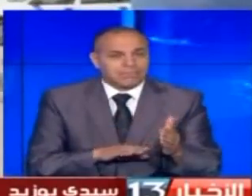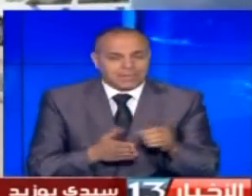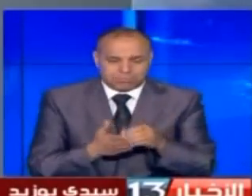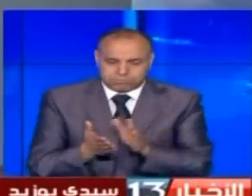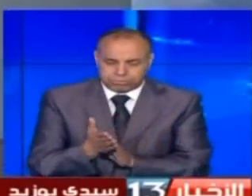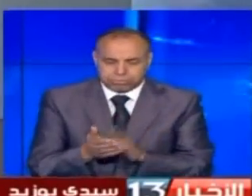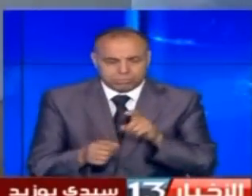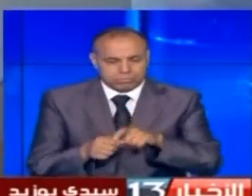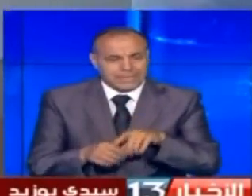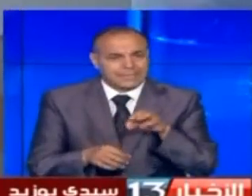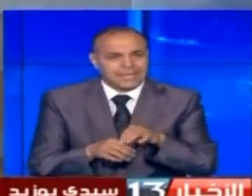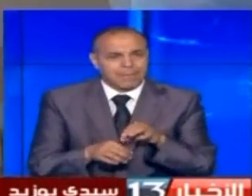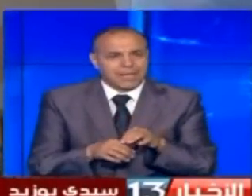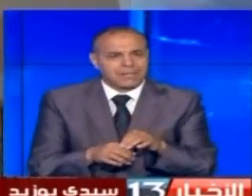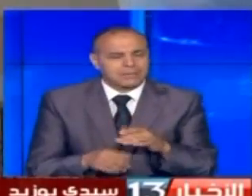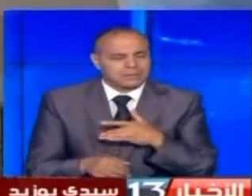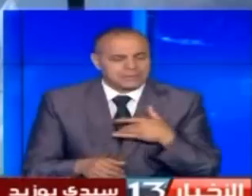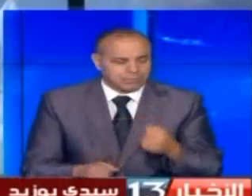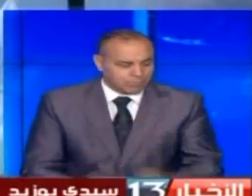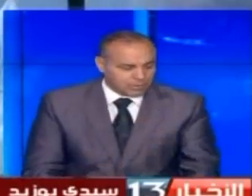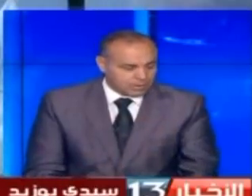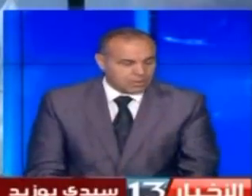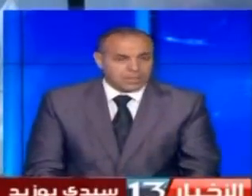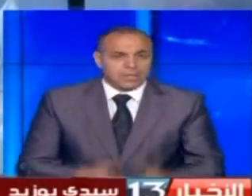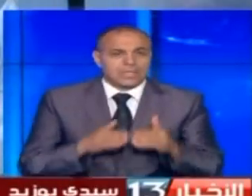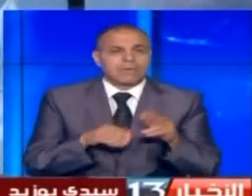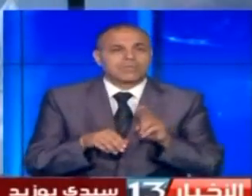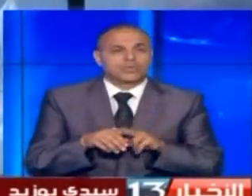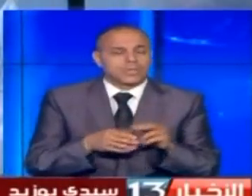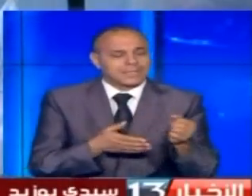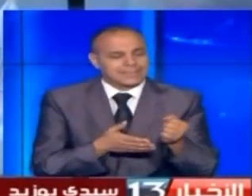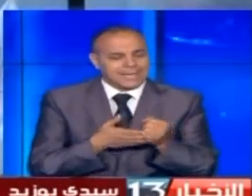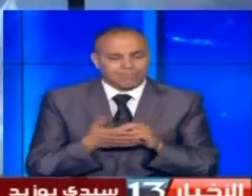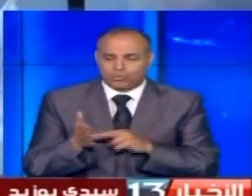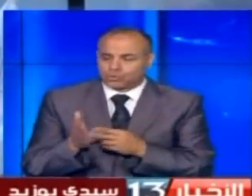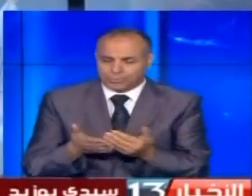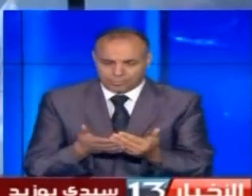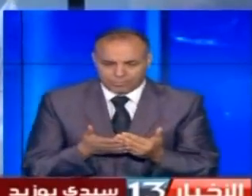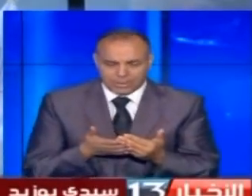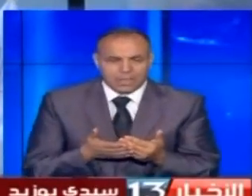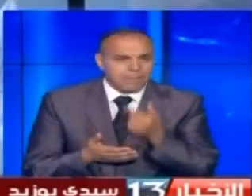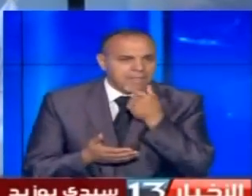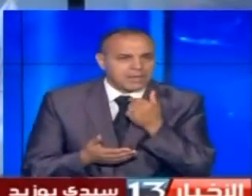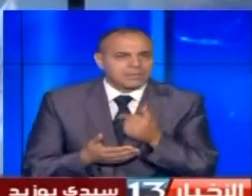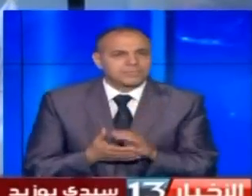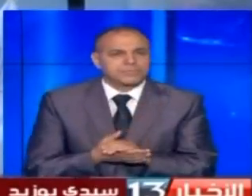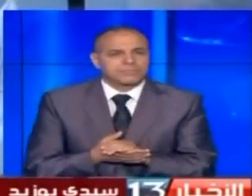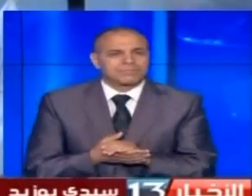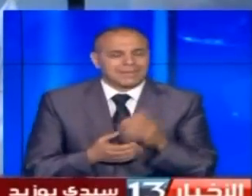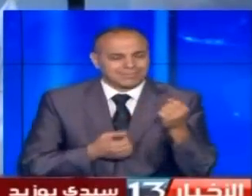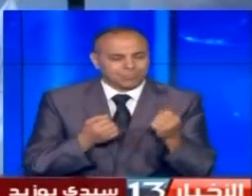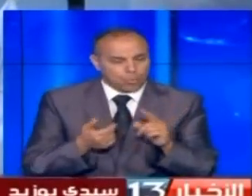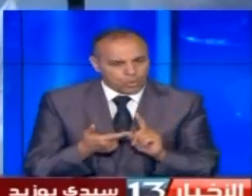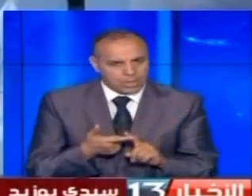التسجيل للانتخابات بشكل سلس. نطالب السلطة الجهوية بالدعم اللوجستي المتمثل في توفير وسائل